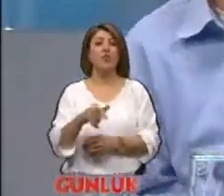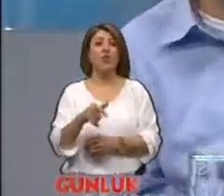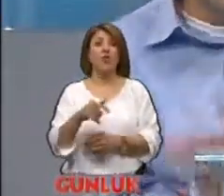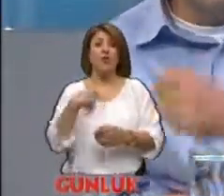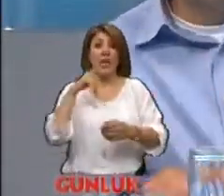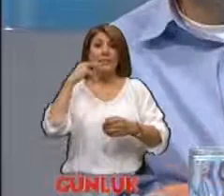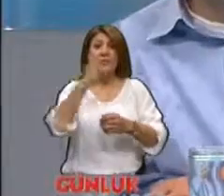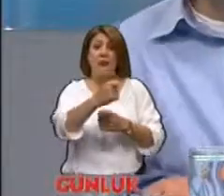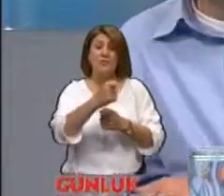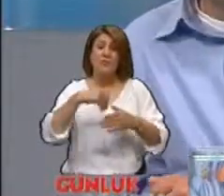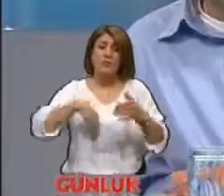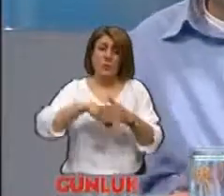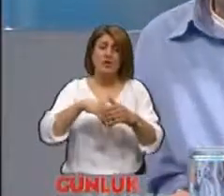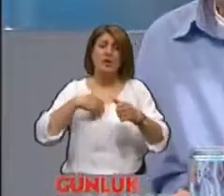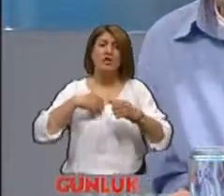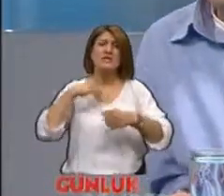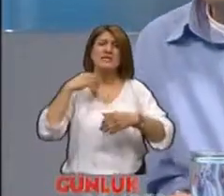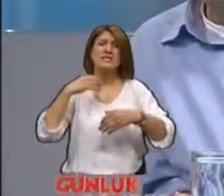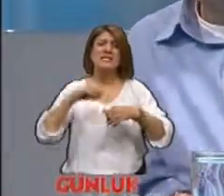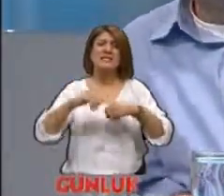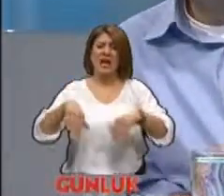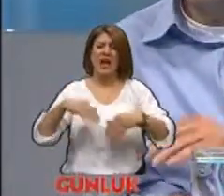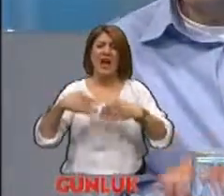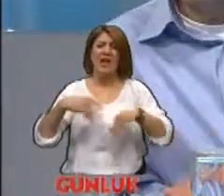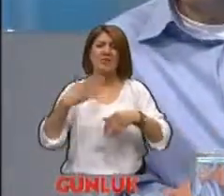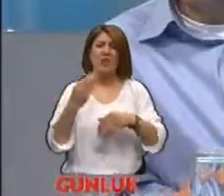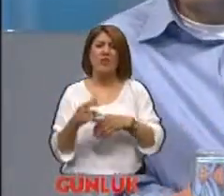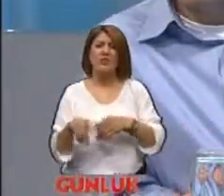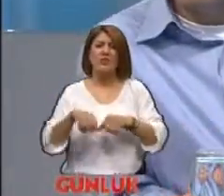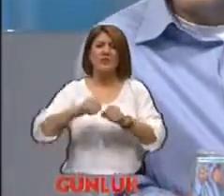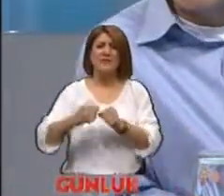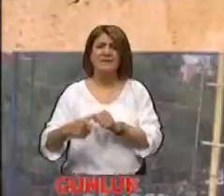bir sakatlıkla tamamlamış. Ona bakacağız. Hadi bakalım.